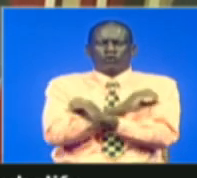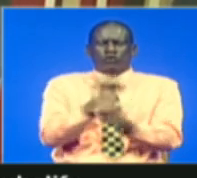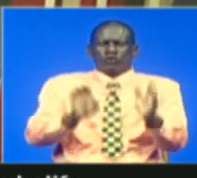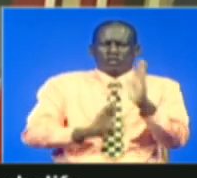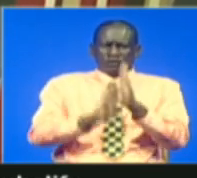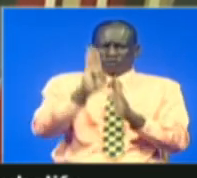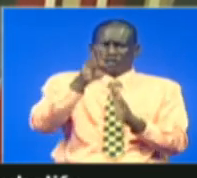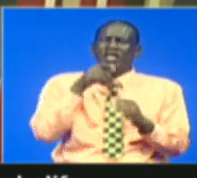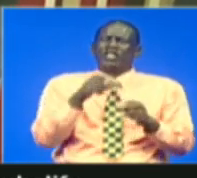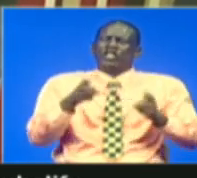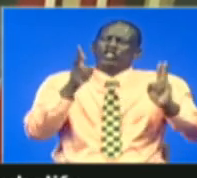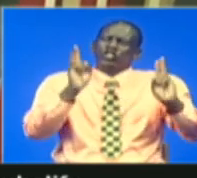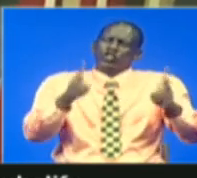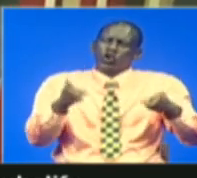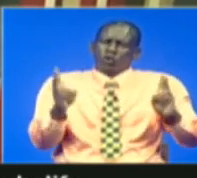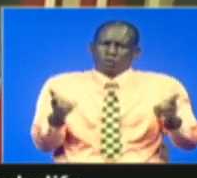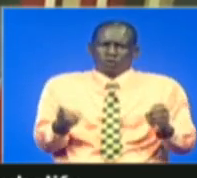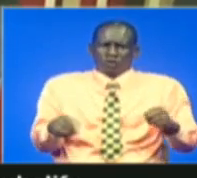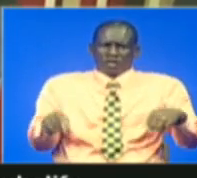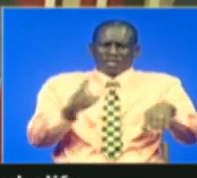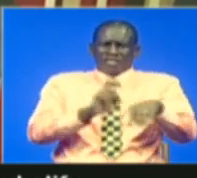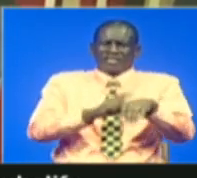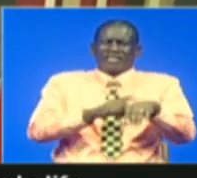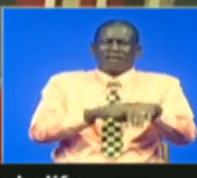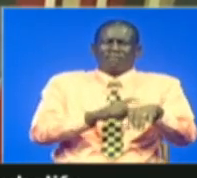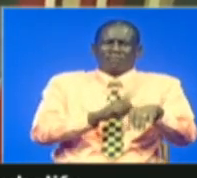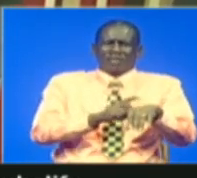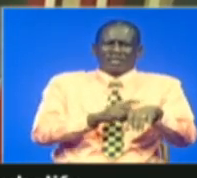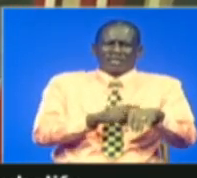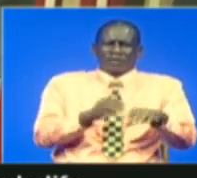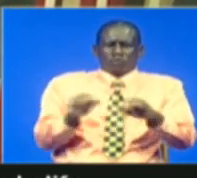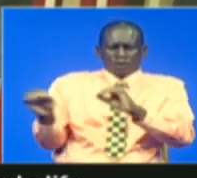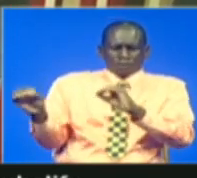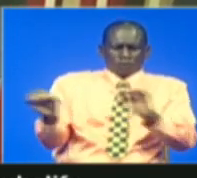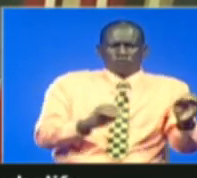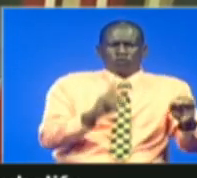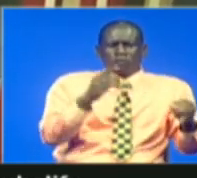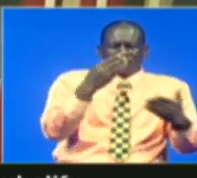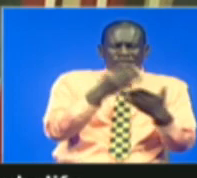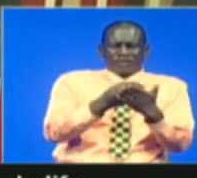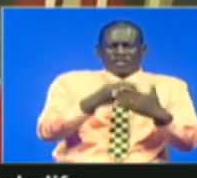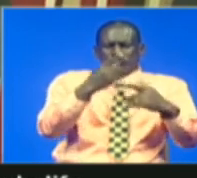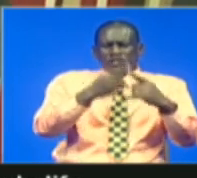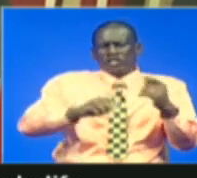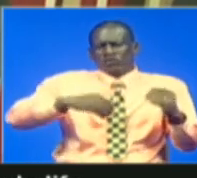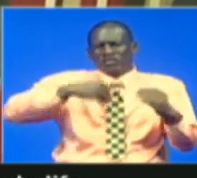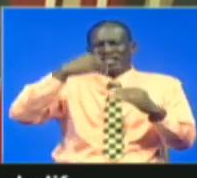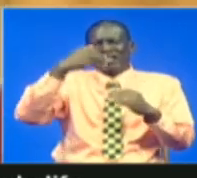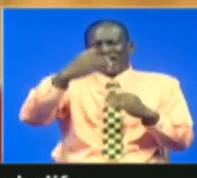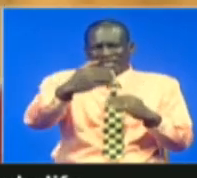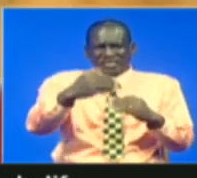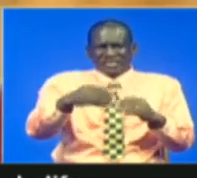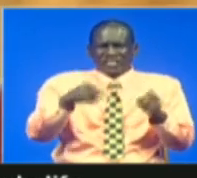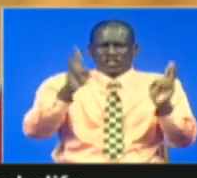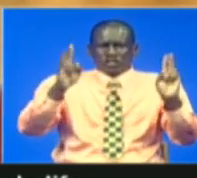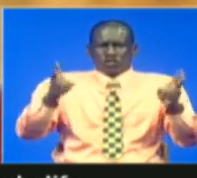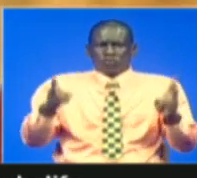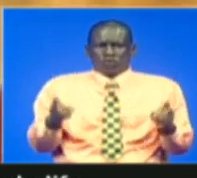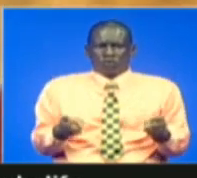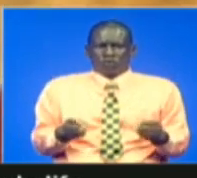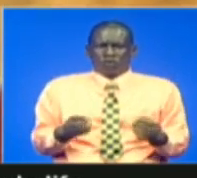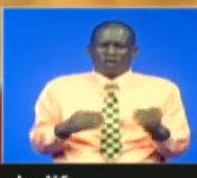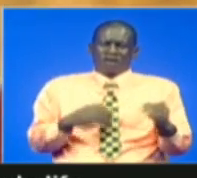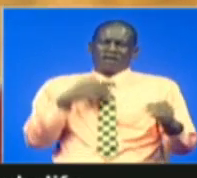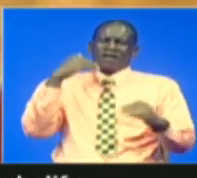that's common when we are transiting from one financial year to the other. Kwa hivyo baada